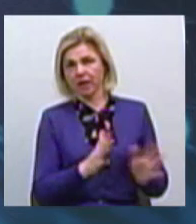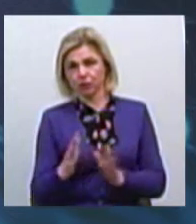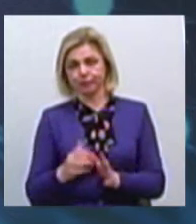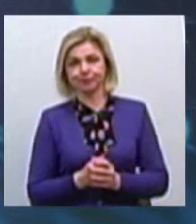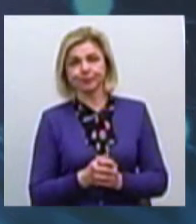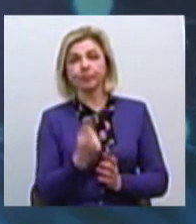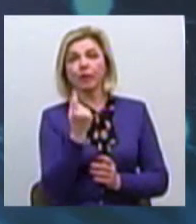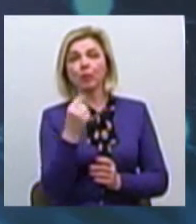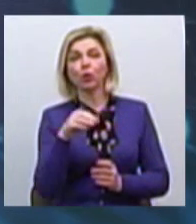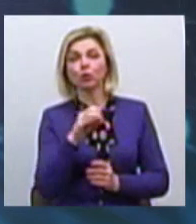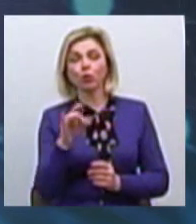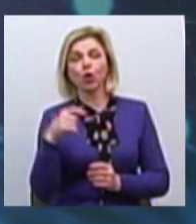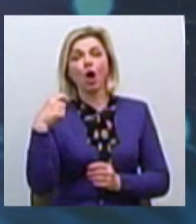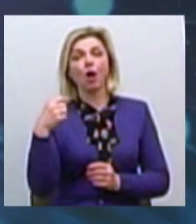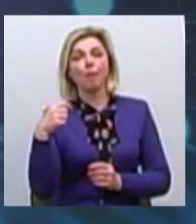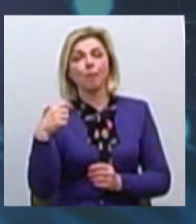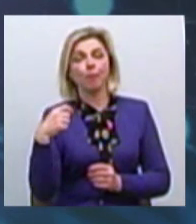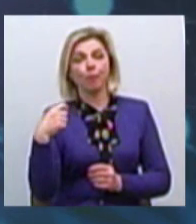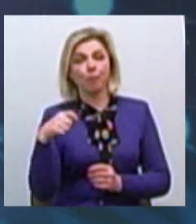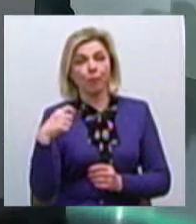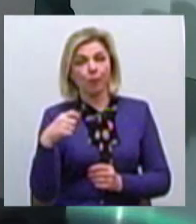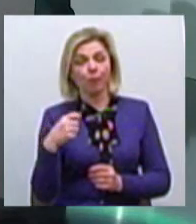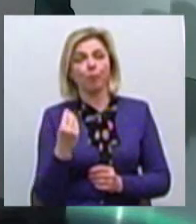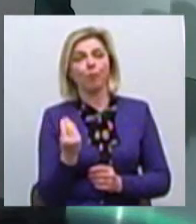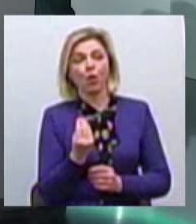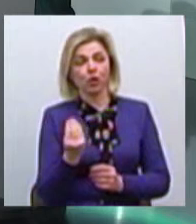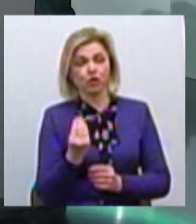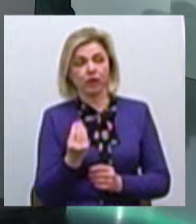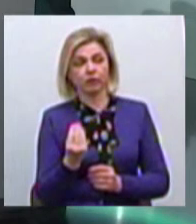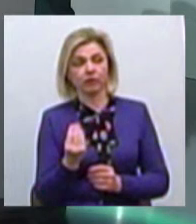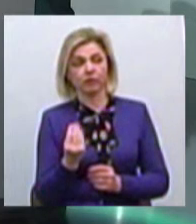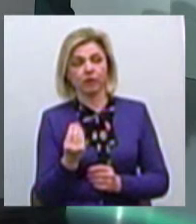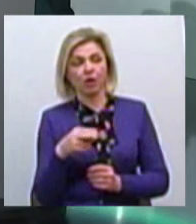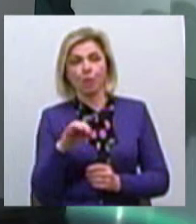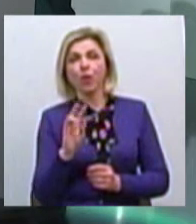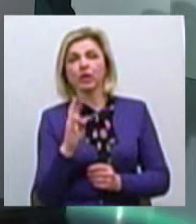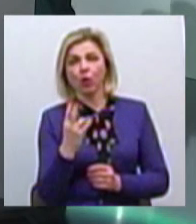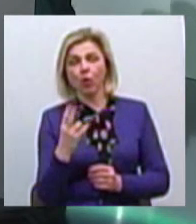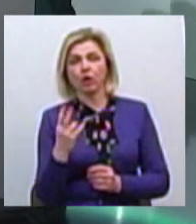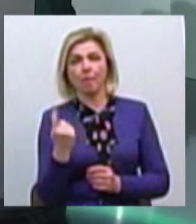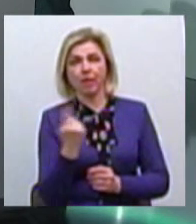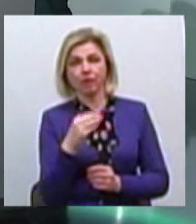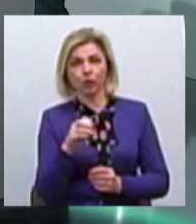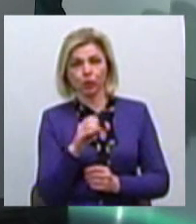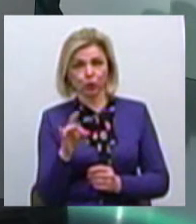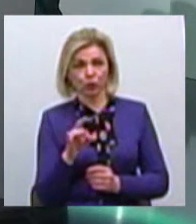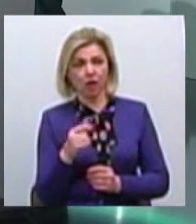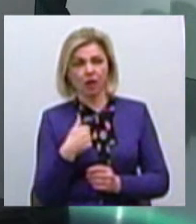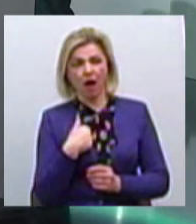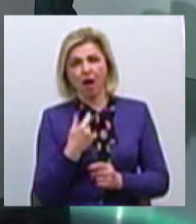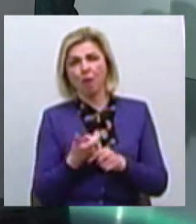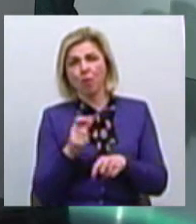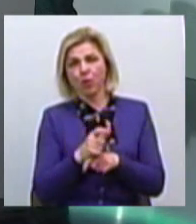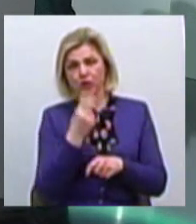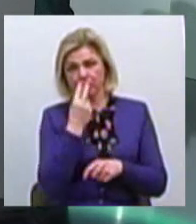туру Петро Порошенко зміг додати лише близько 3%, там було 9 з копійками, здається, так, по Миколаївщині в першому турі. Я більше смотрел